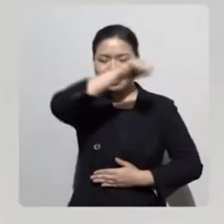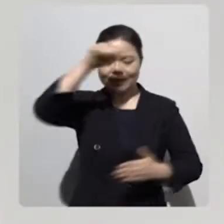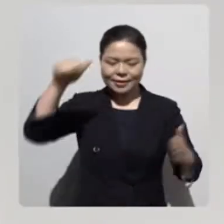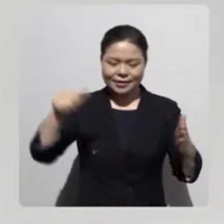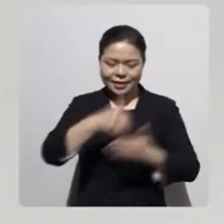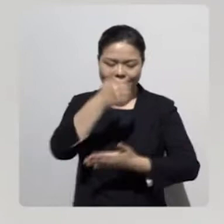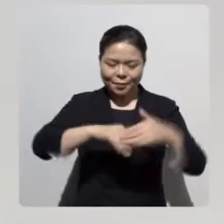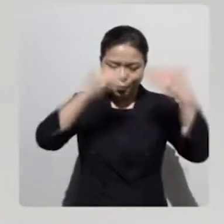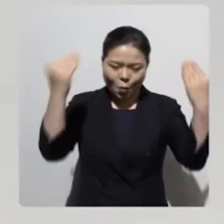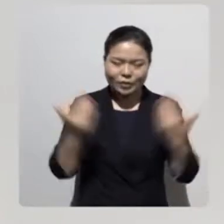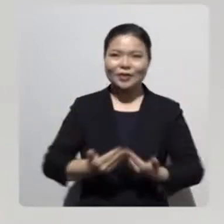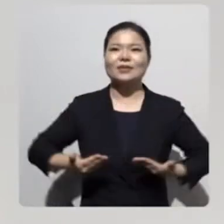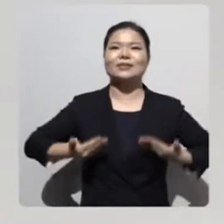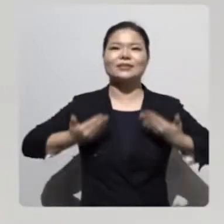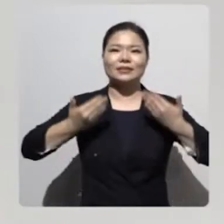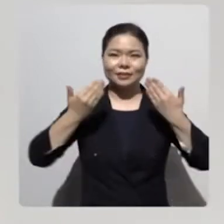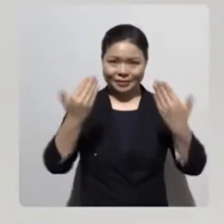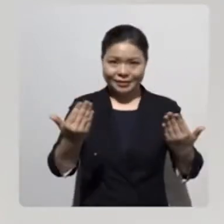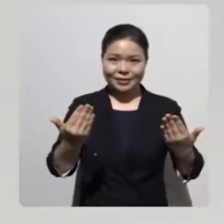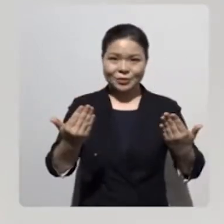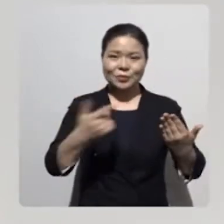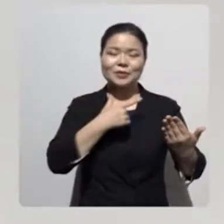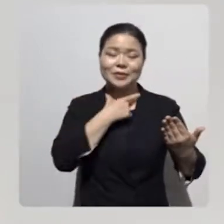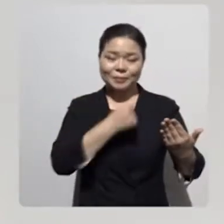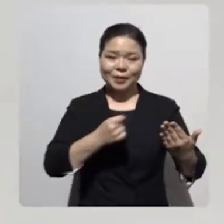선거 출마를 선언하는 날입니다.